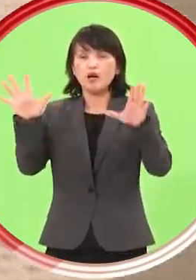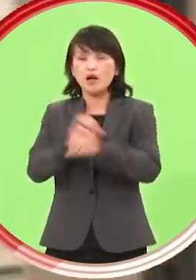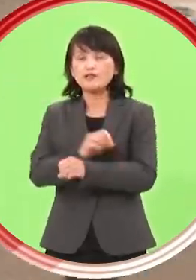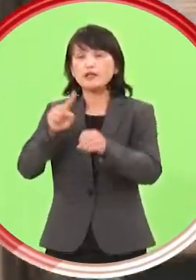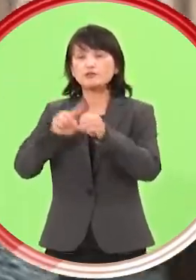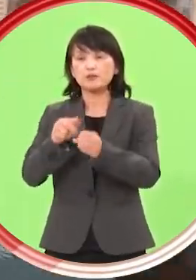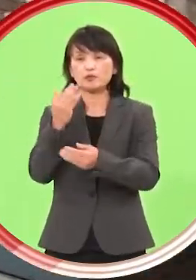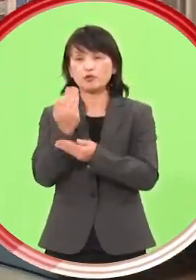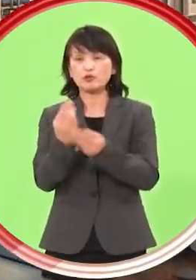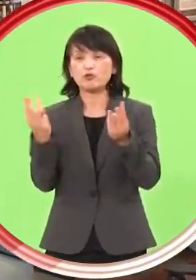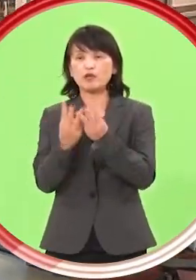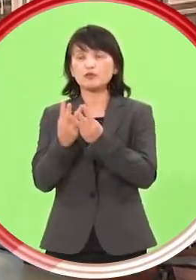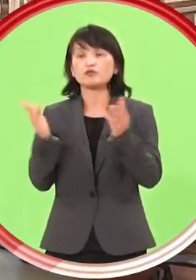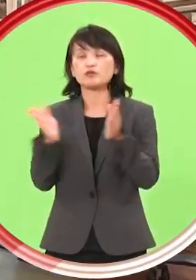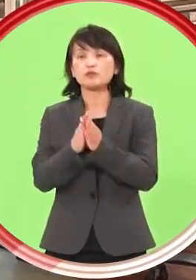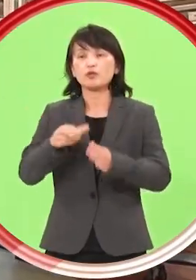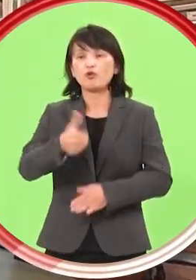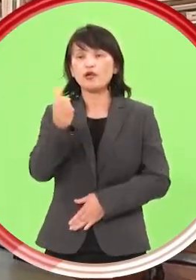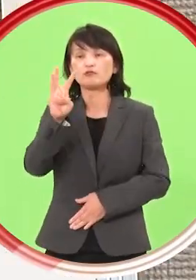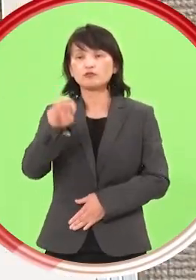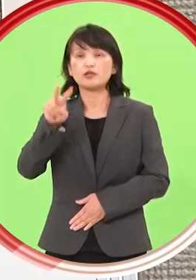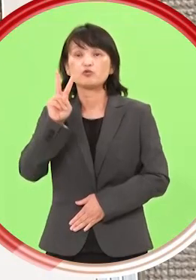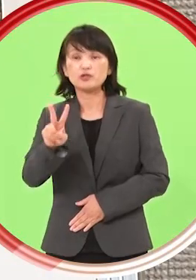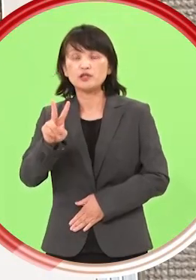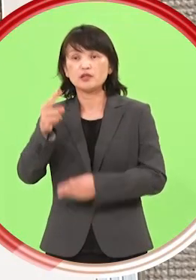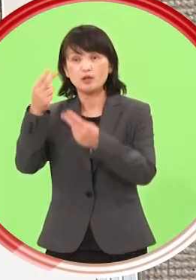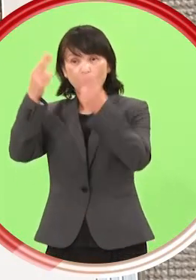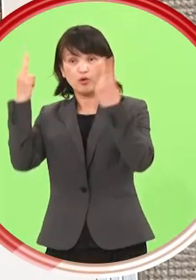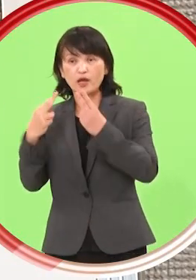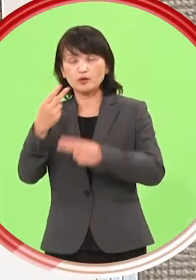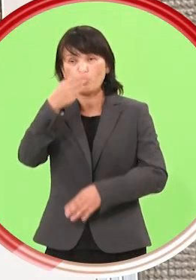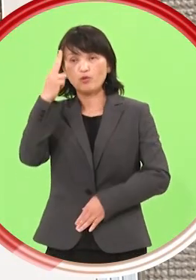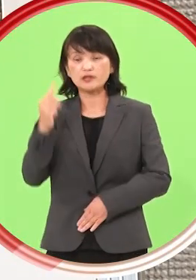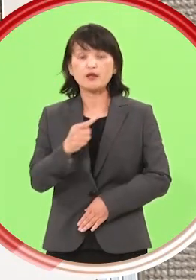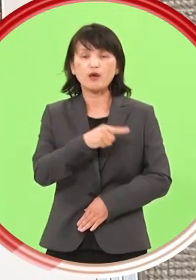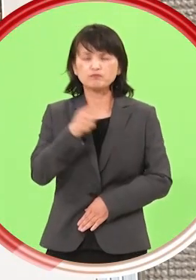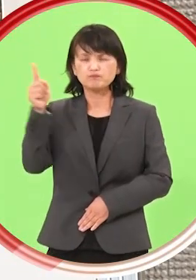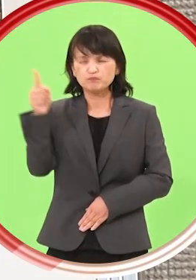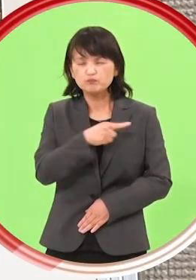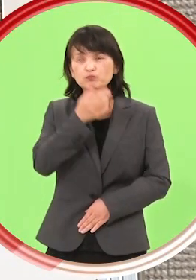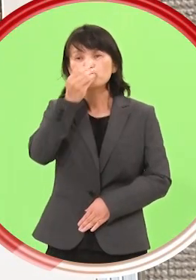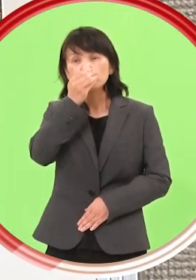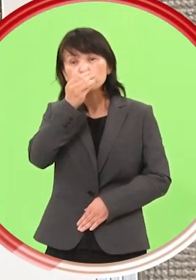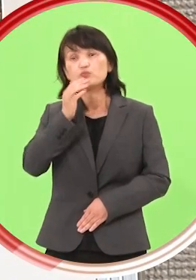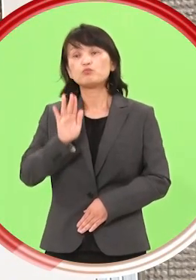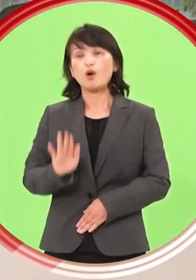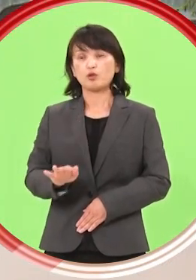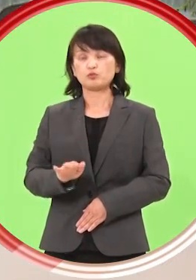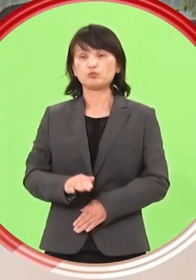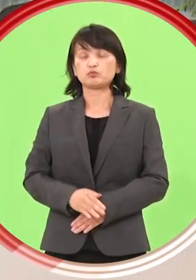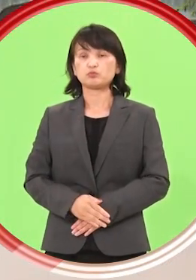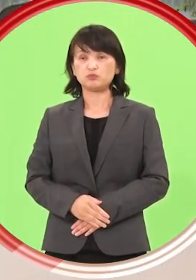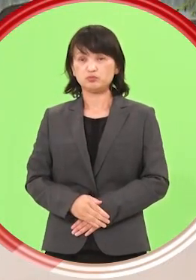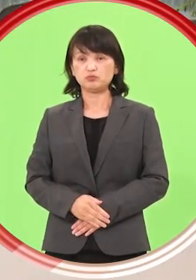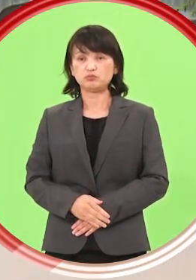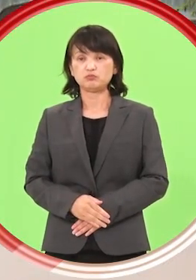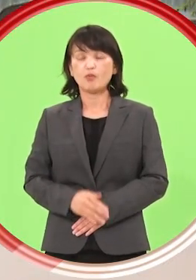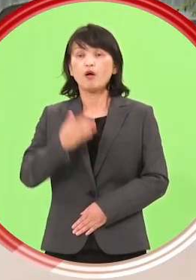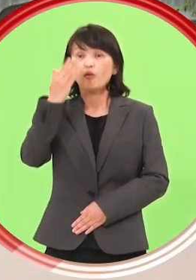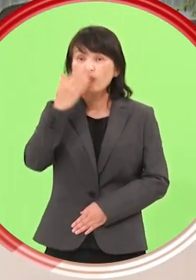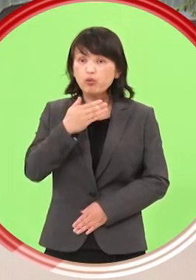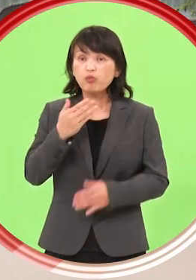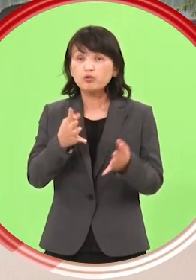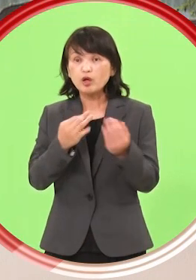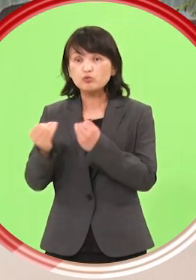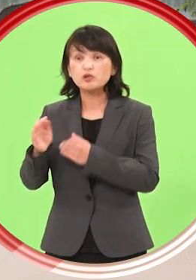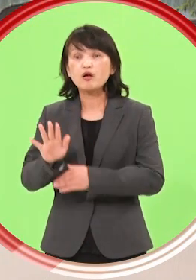願う石碑が532基確認できました。そして北は北海道から南は沖縄まで36都道府県に分布しています。 そんなにたくさん